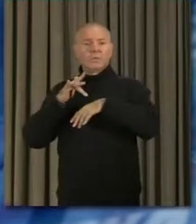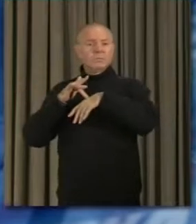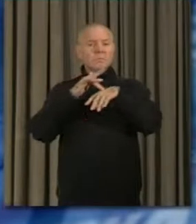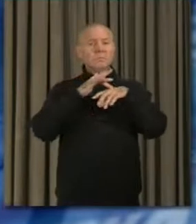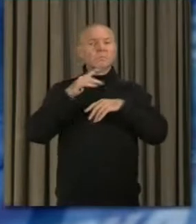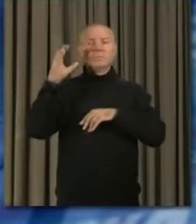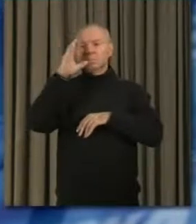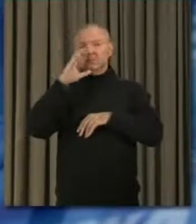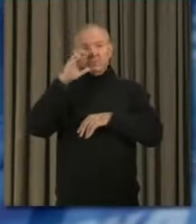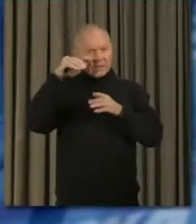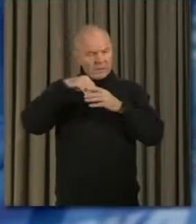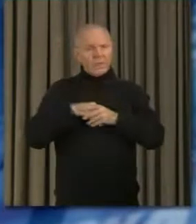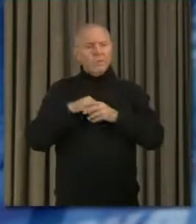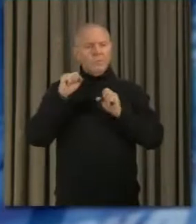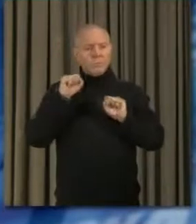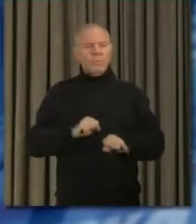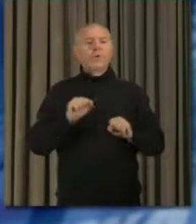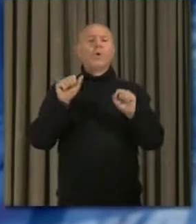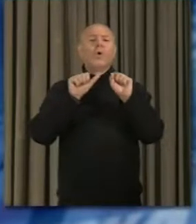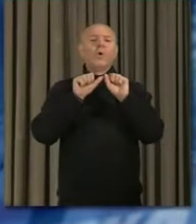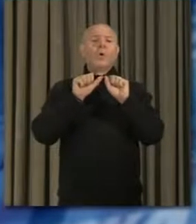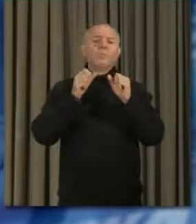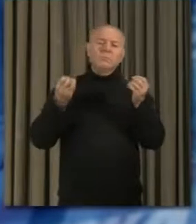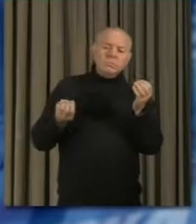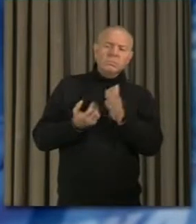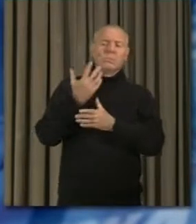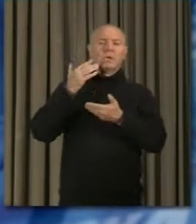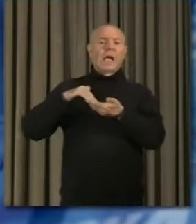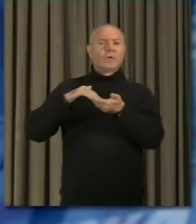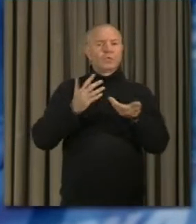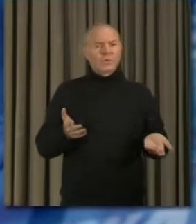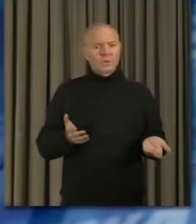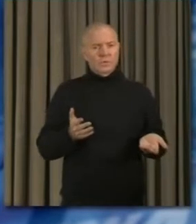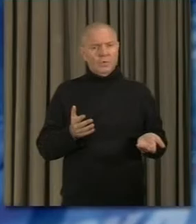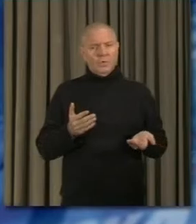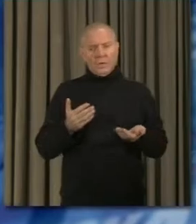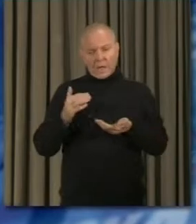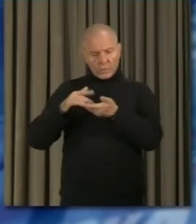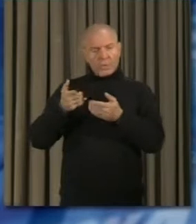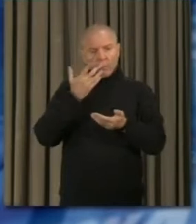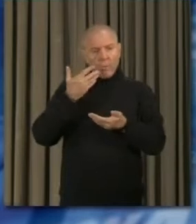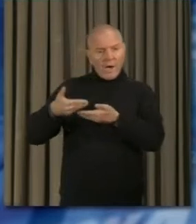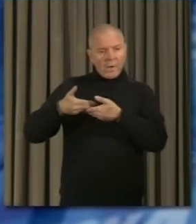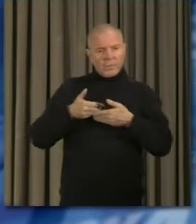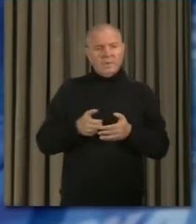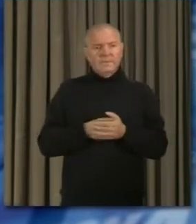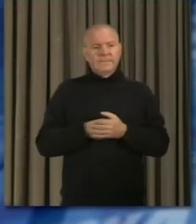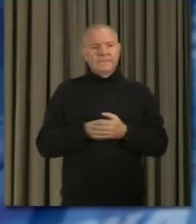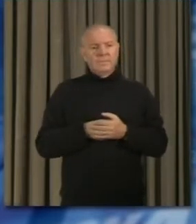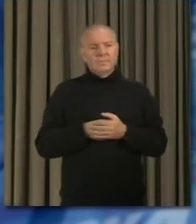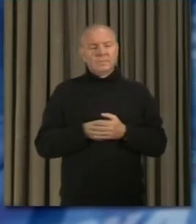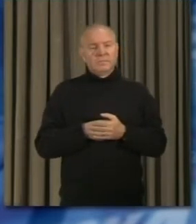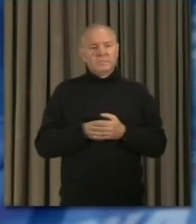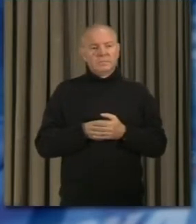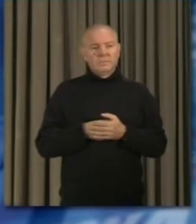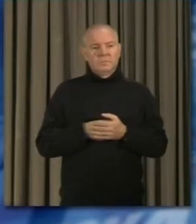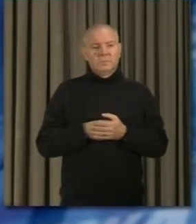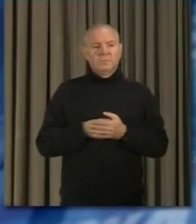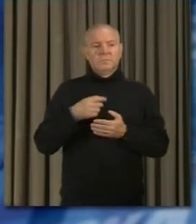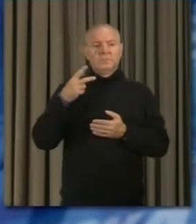e anche magari la formazione di associazioni che magari intendono aiutarci e abbiamo fatto delle